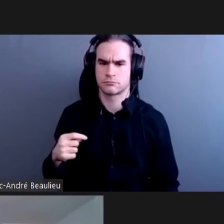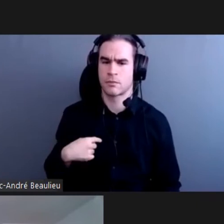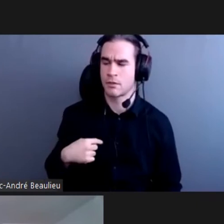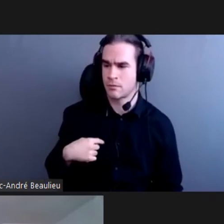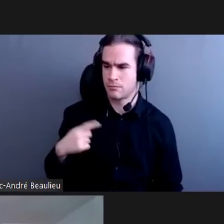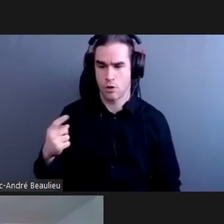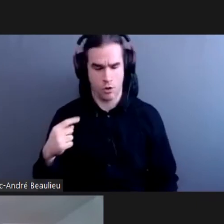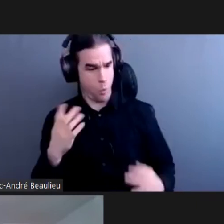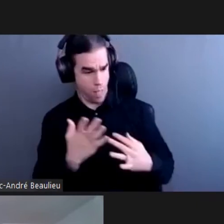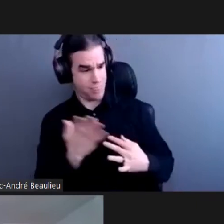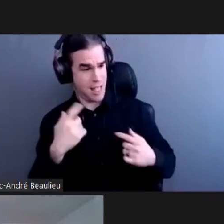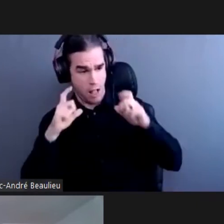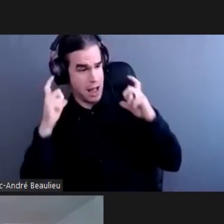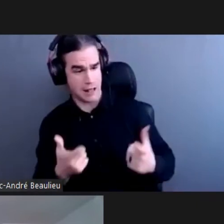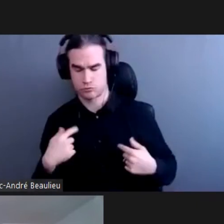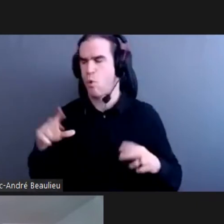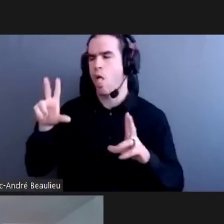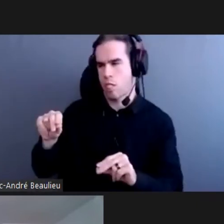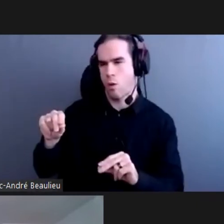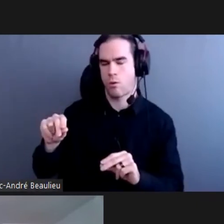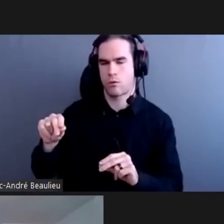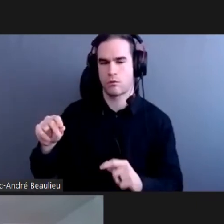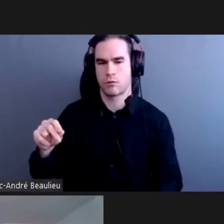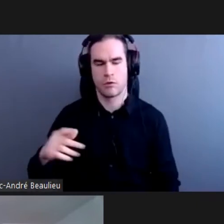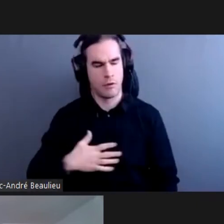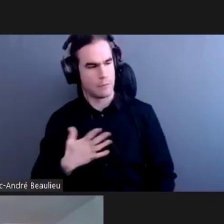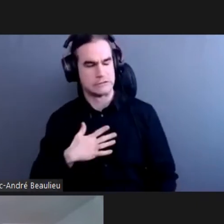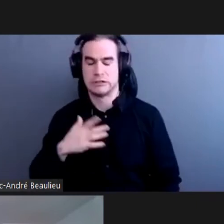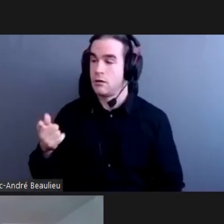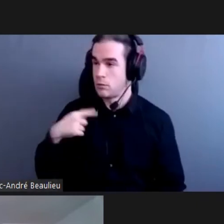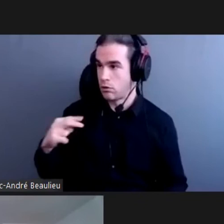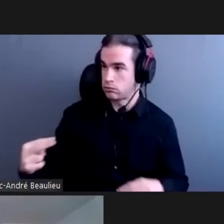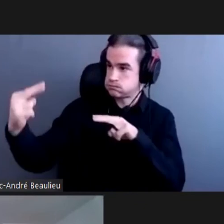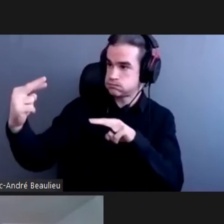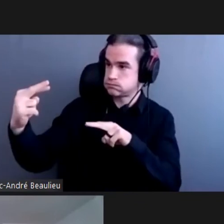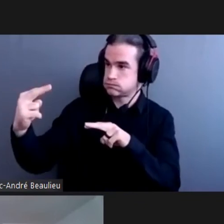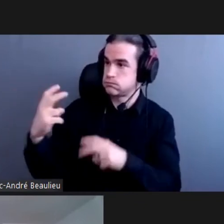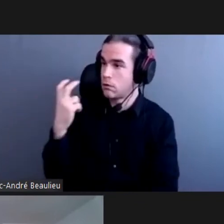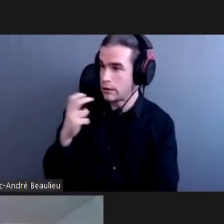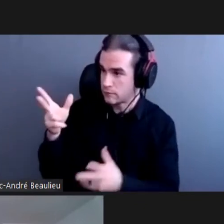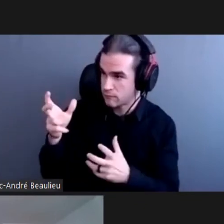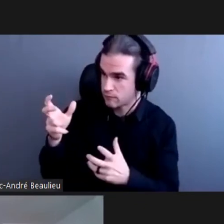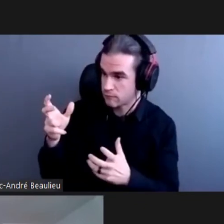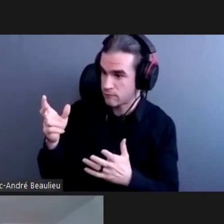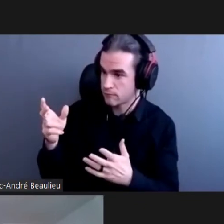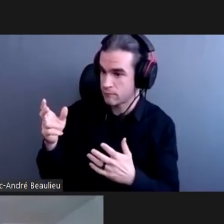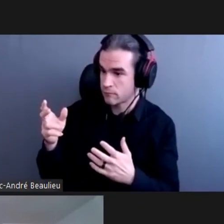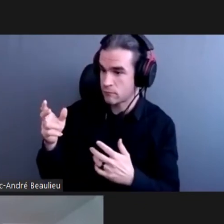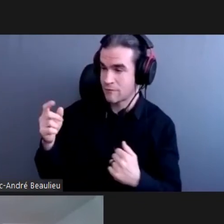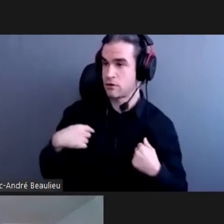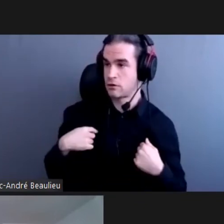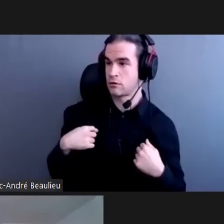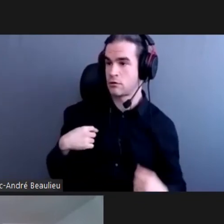masque? Je lui dis non. Fait qu'elle l'a ôté, puis là, j'ai pu lire sur ses lèvres, puis elle le remettait. Quand moi, je posais une